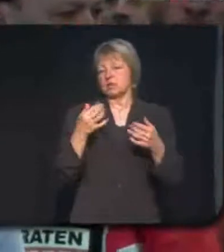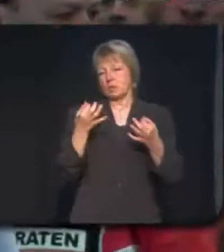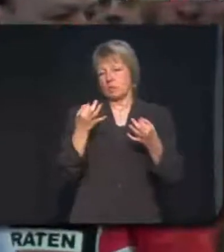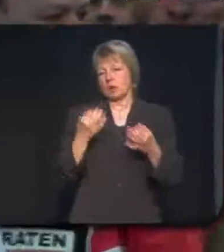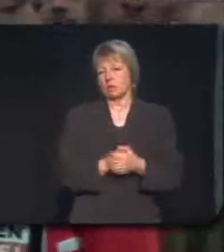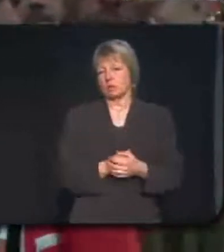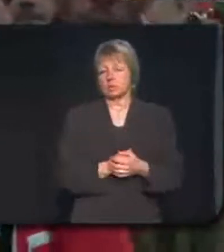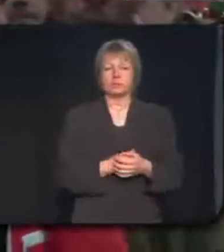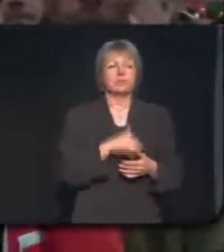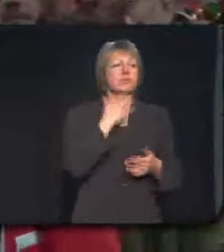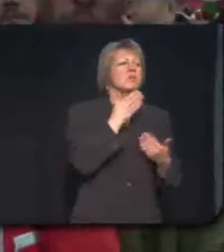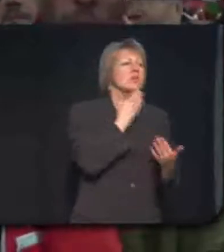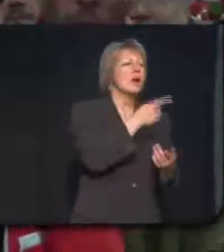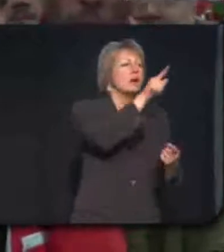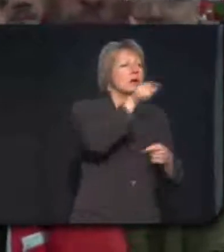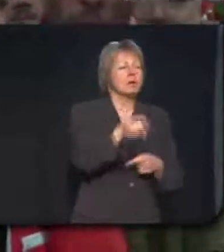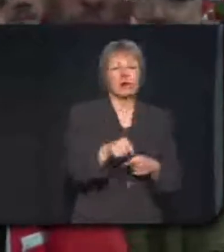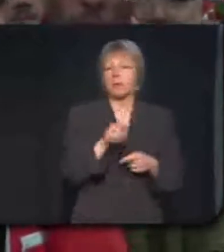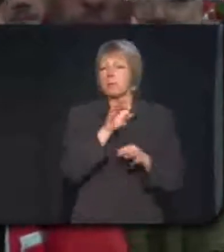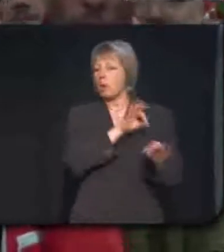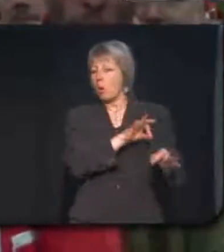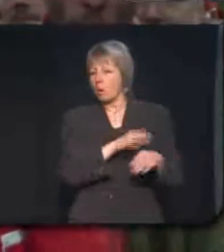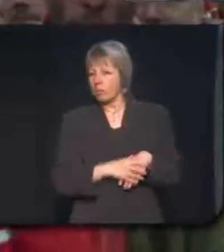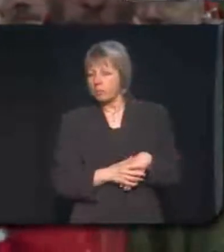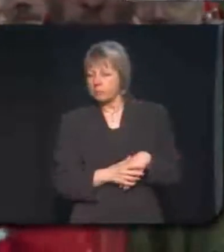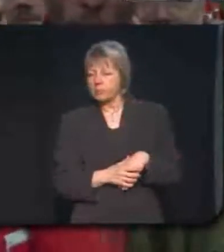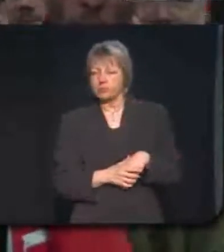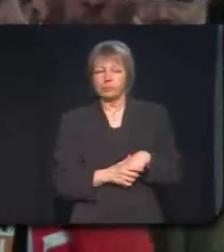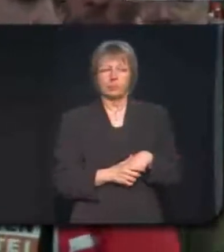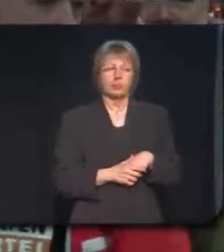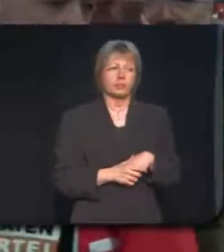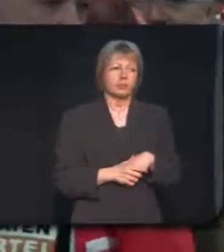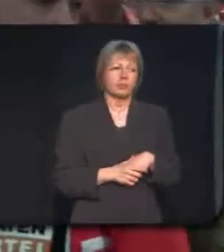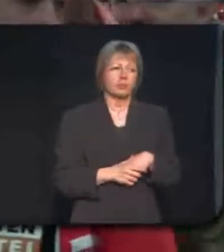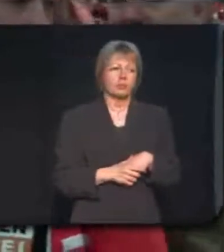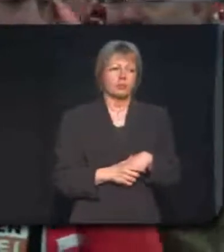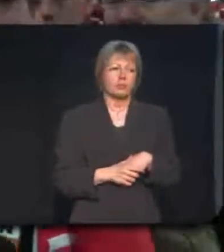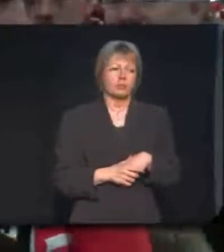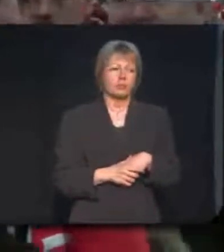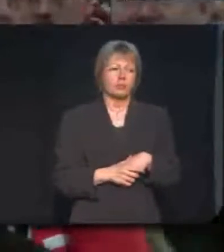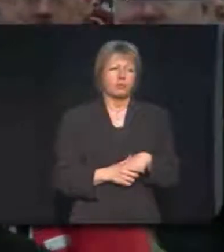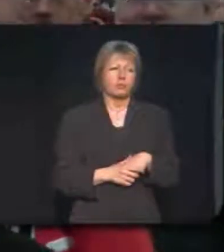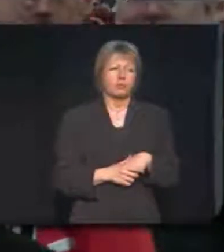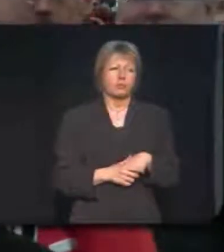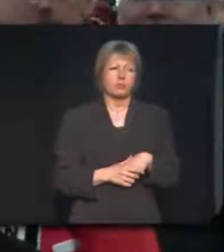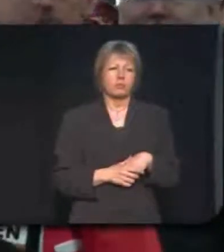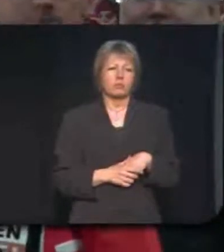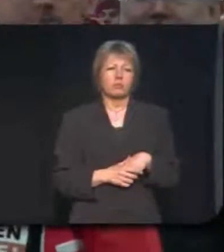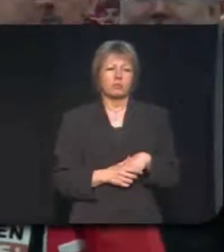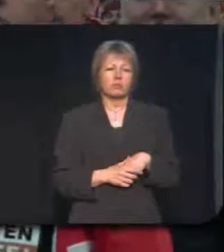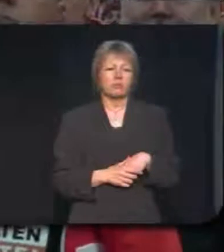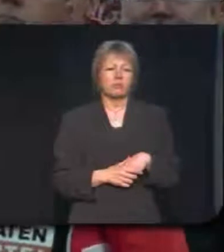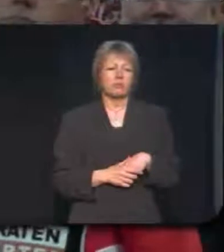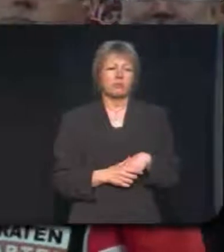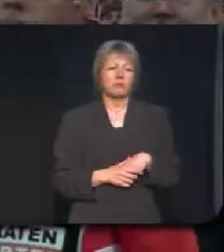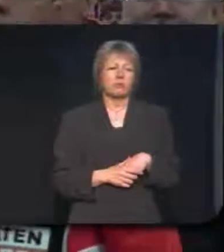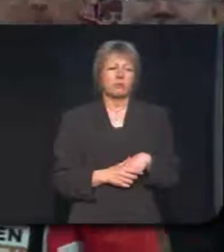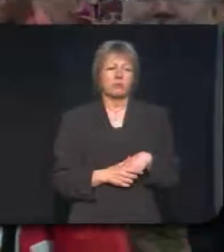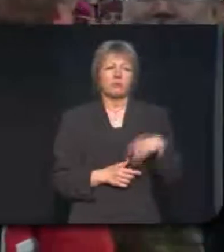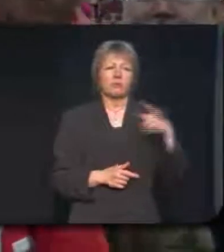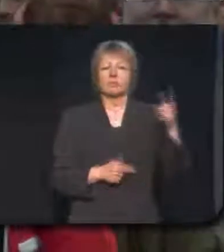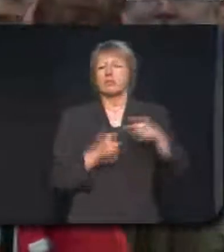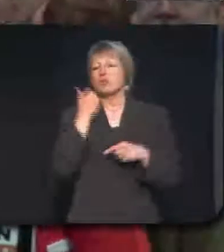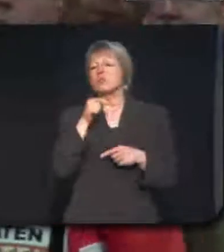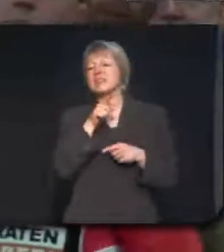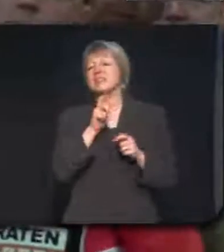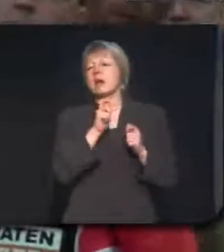vielen Dank und pro ich möchte euch bitten diesen Antrag anzunehmen und zwar weil er erstmal auf unseren